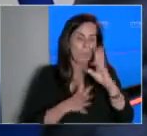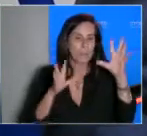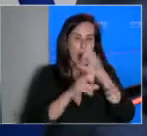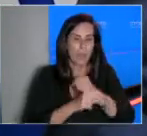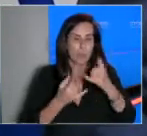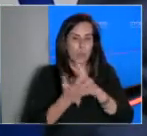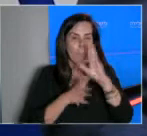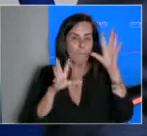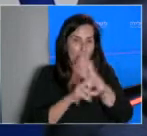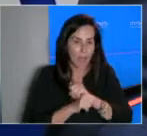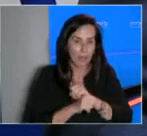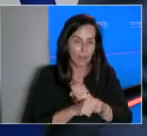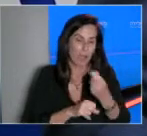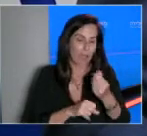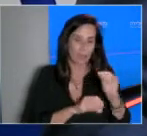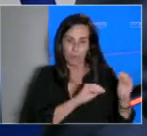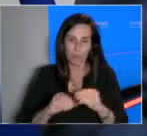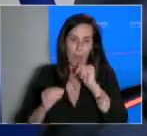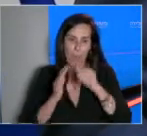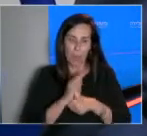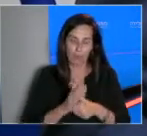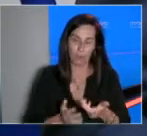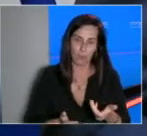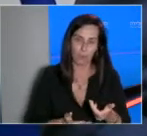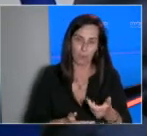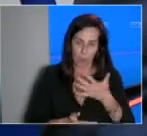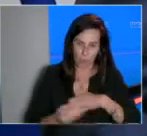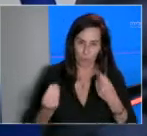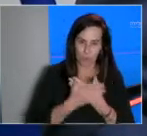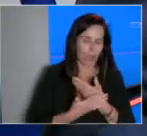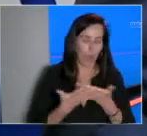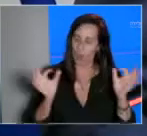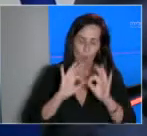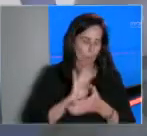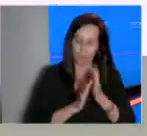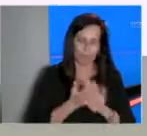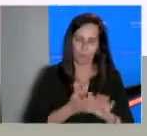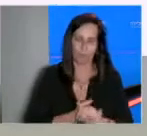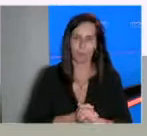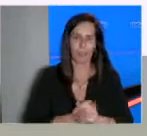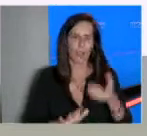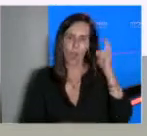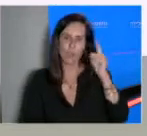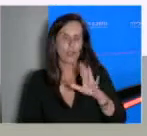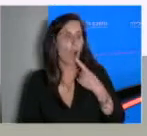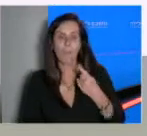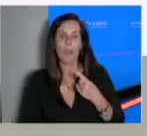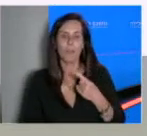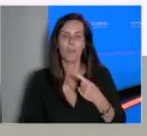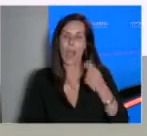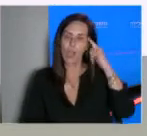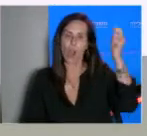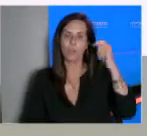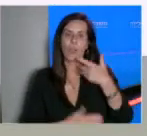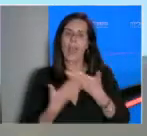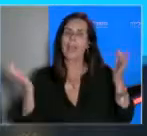בלילה, היום ב-12 בלילה הג'ובות נכנסות לבנק. רוצה סקופ? כן. לא יהיה כלום. וואלה, וואי, איך לא חשבת? איך הוא אמר, הגאון,